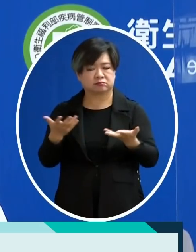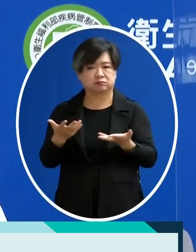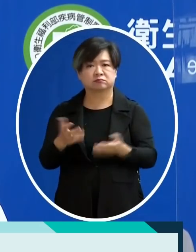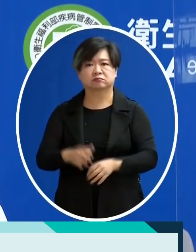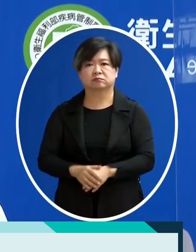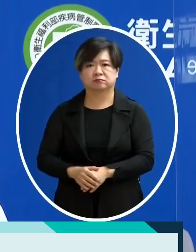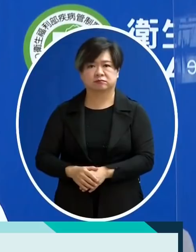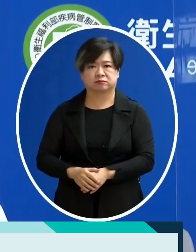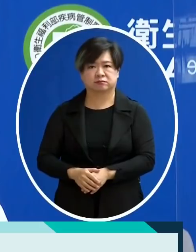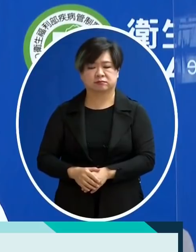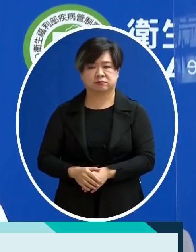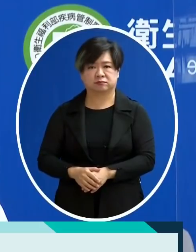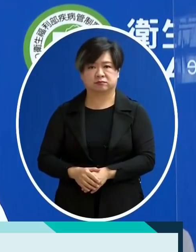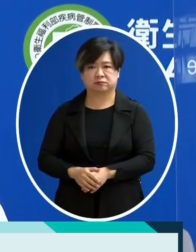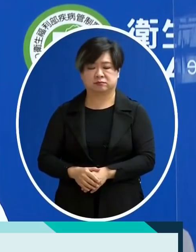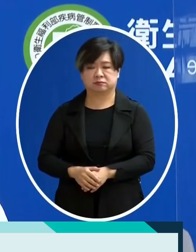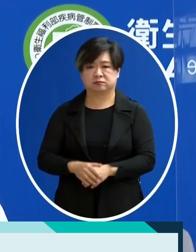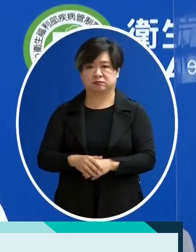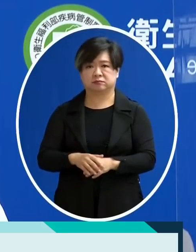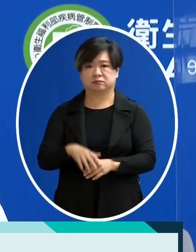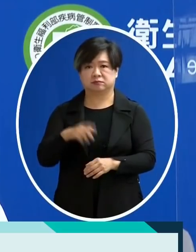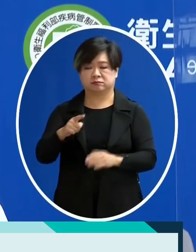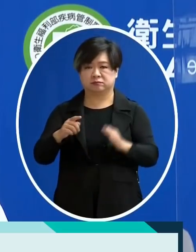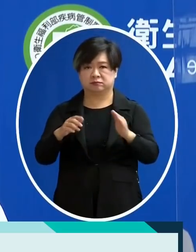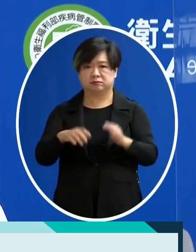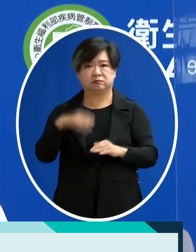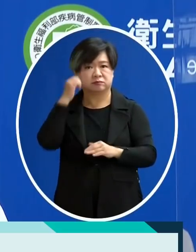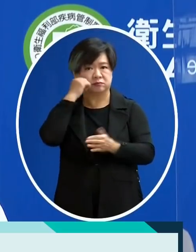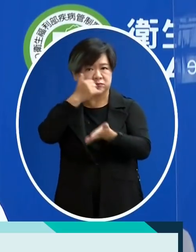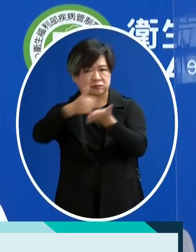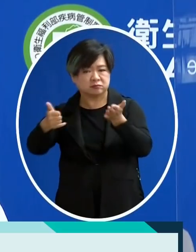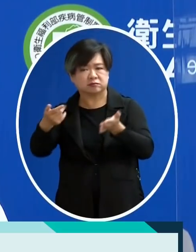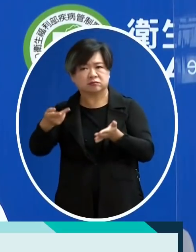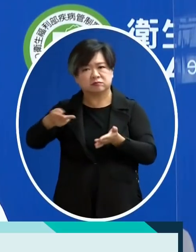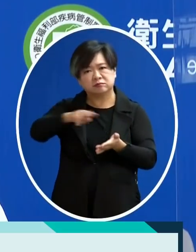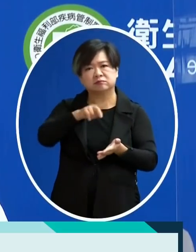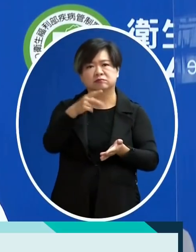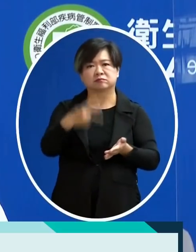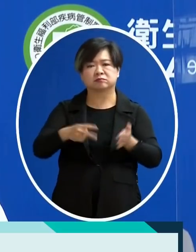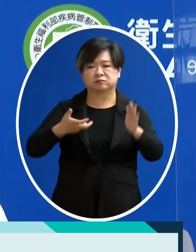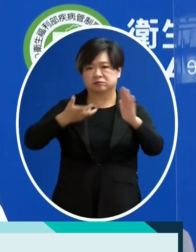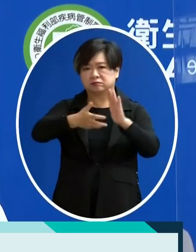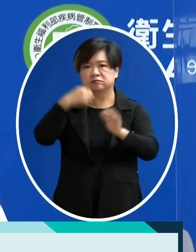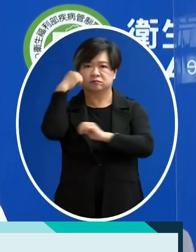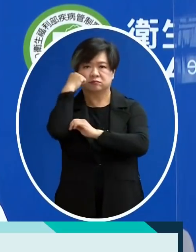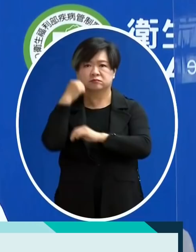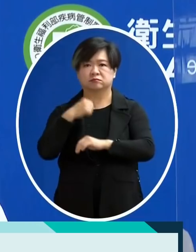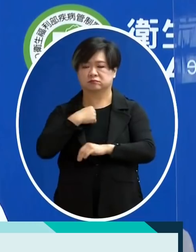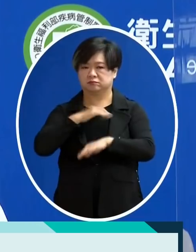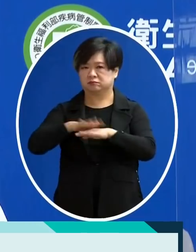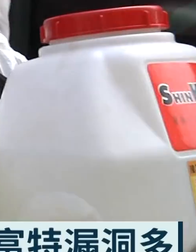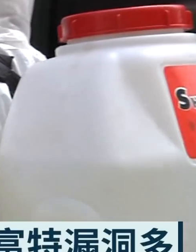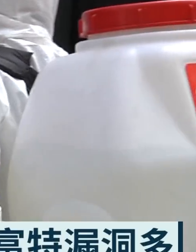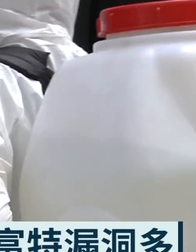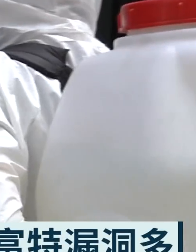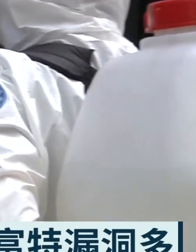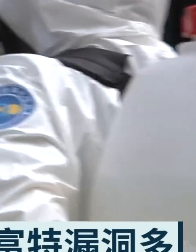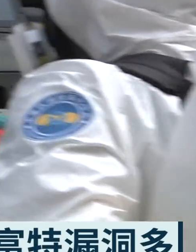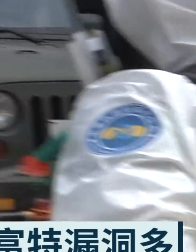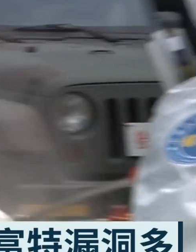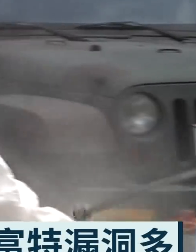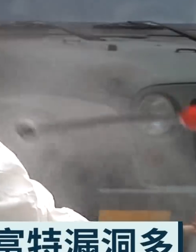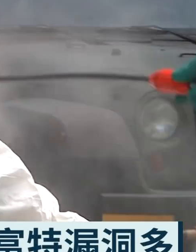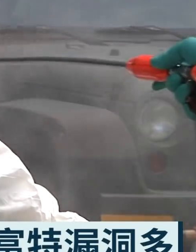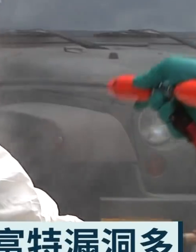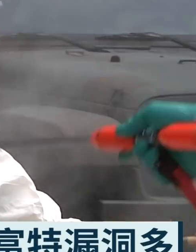始再重新再复工的时候，我们会做严格的要求跟教育训练。 感染科医生也